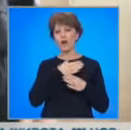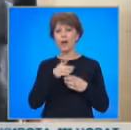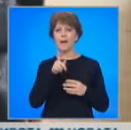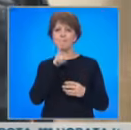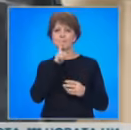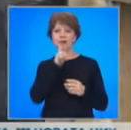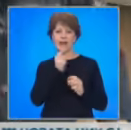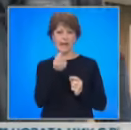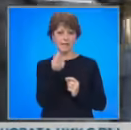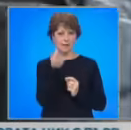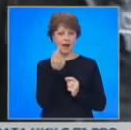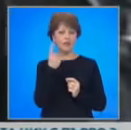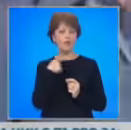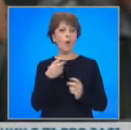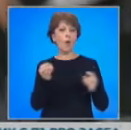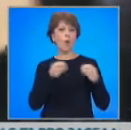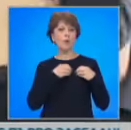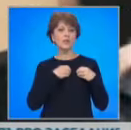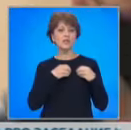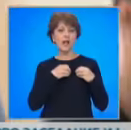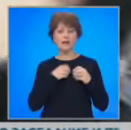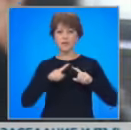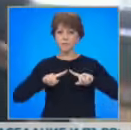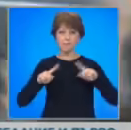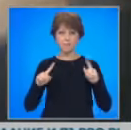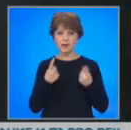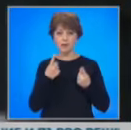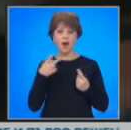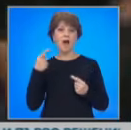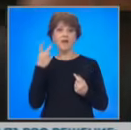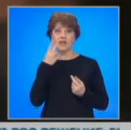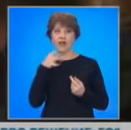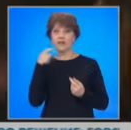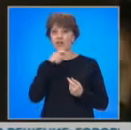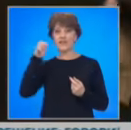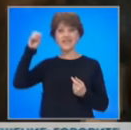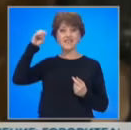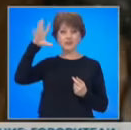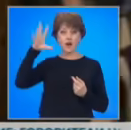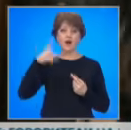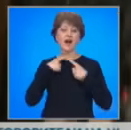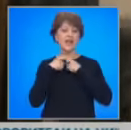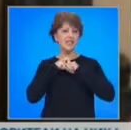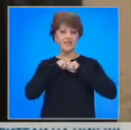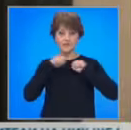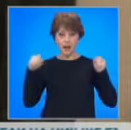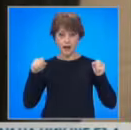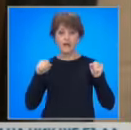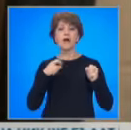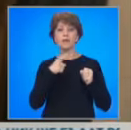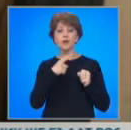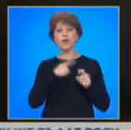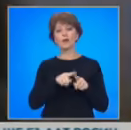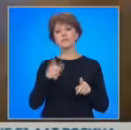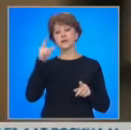кратко, когато усетил ускорение. Видял червения светофар, обърнал се към Кристиян и му изкрещял, но той не реагирал. Бил като